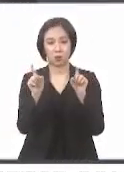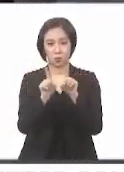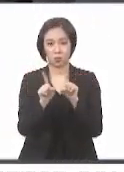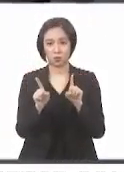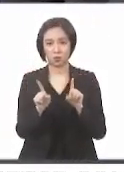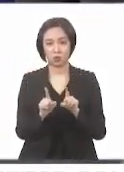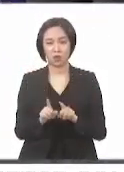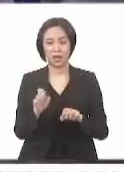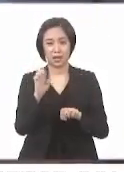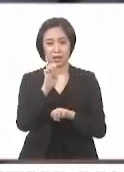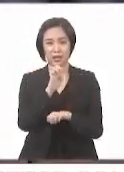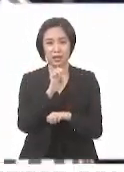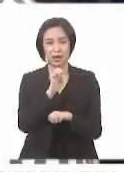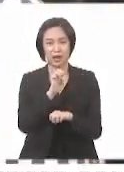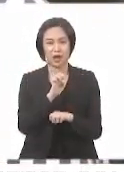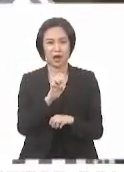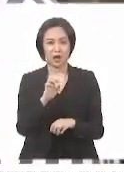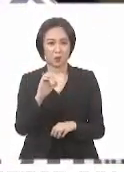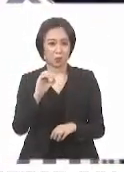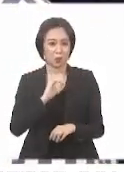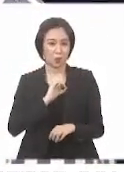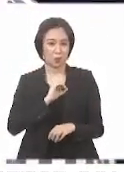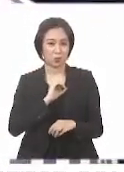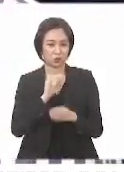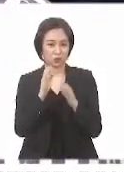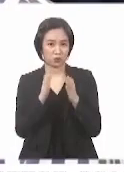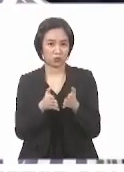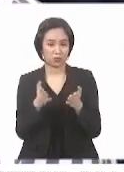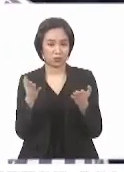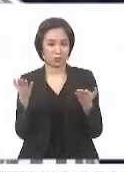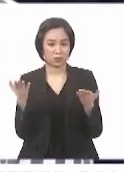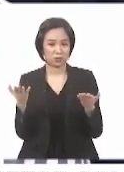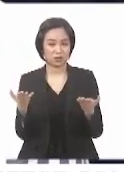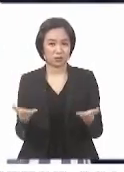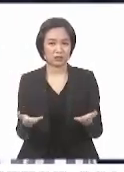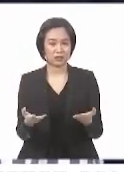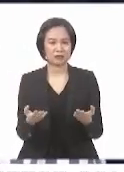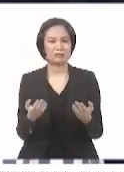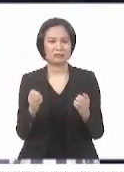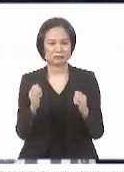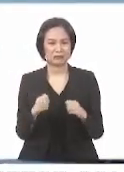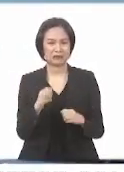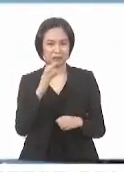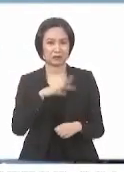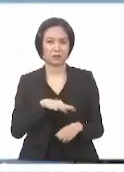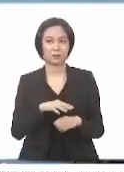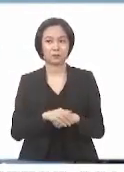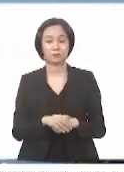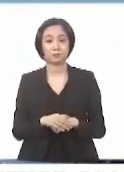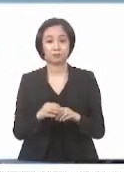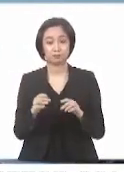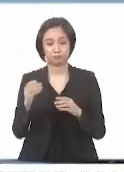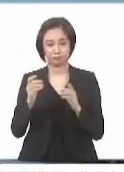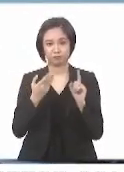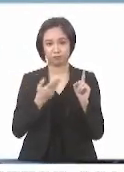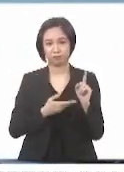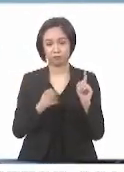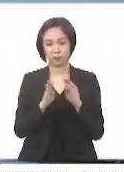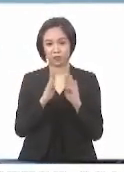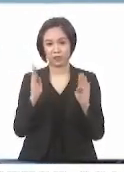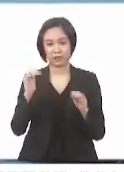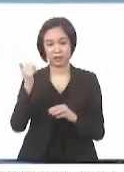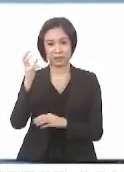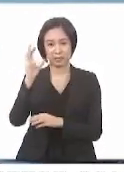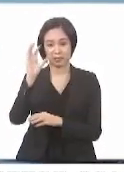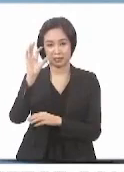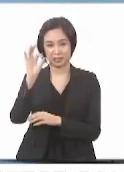sa gastusin ang kumpanya. Ihahain naman ni Gatchalian sa pagbubukas ng 19th Congress ang panukalang batas na